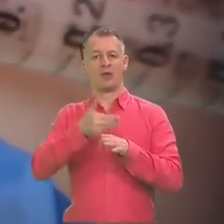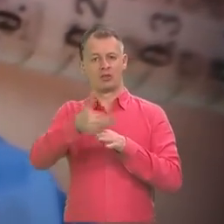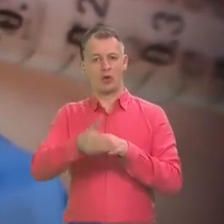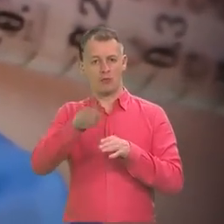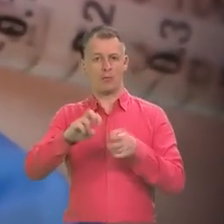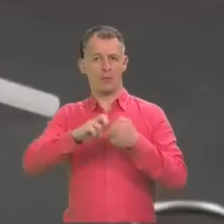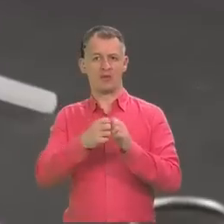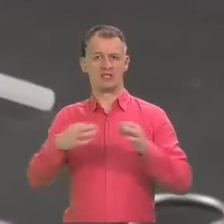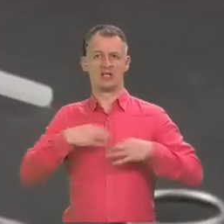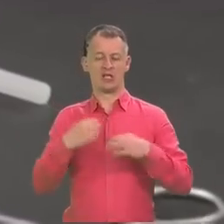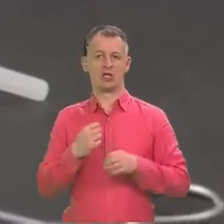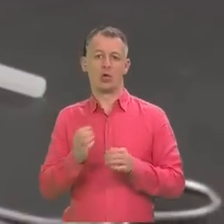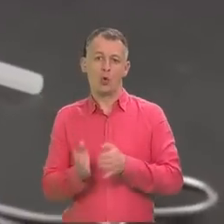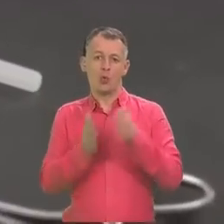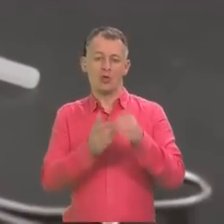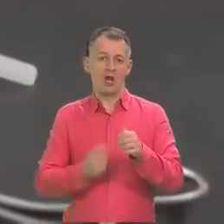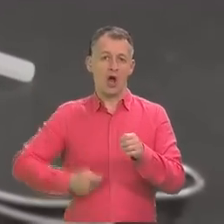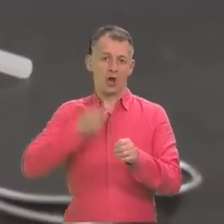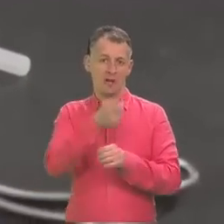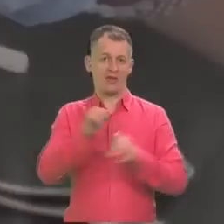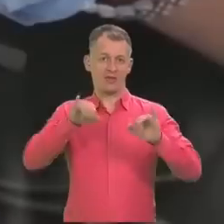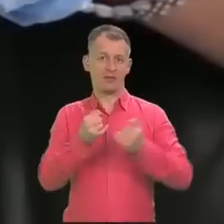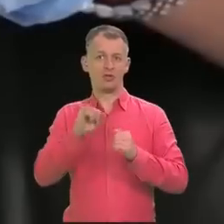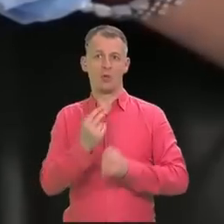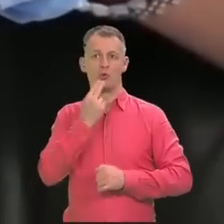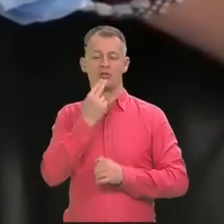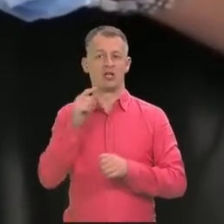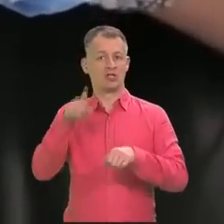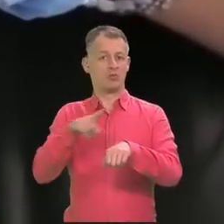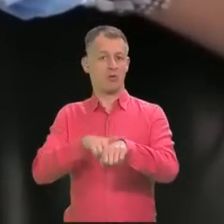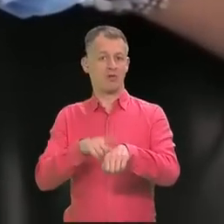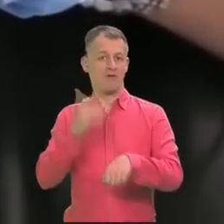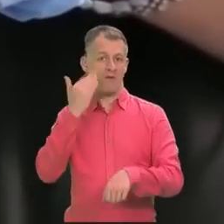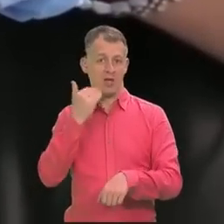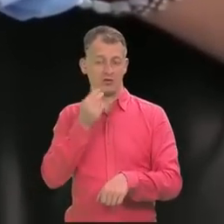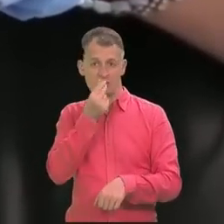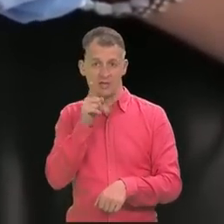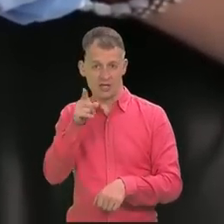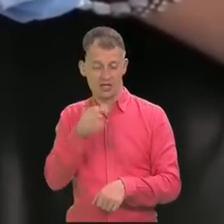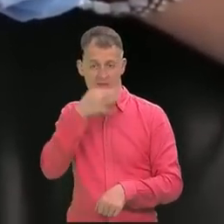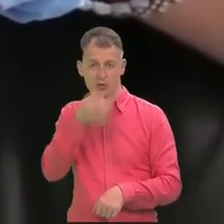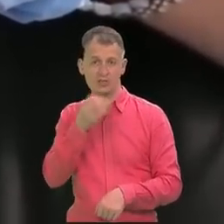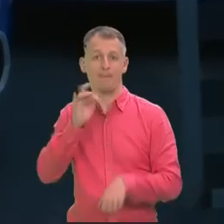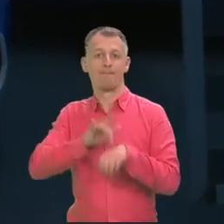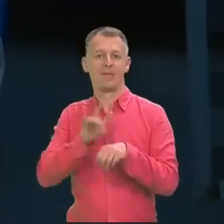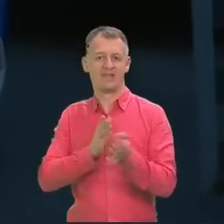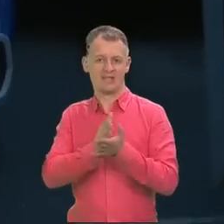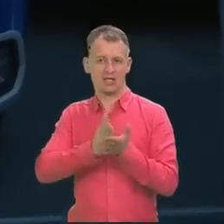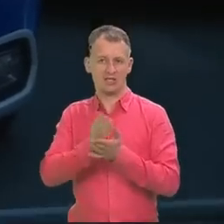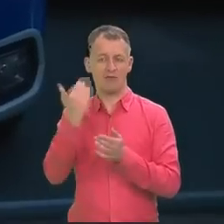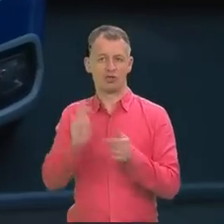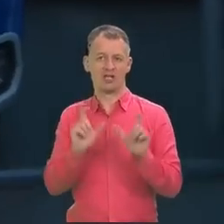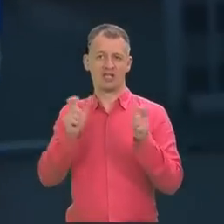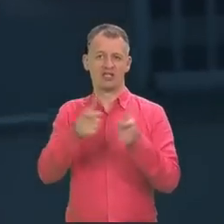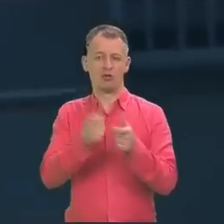sănătate. Câteva dintre ele au reclamat întâmplările și la poliție. În acest moment, femeia suspectată că se dădea drept medic estetician a fost reținută